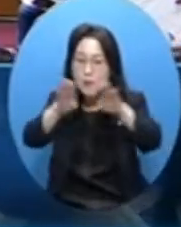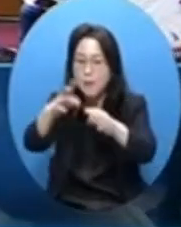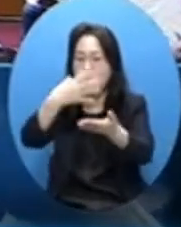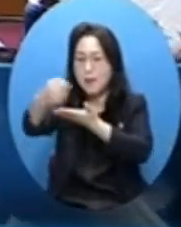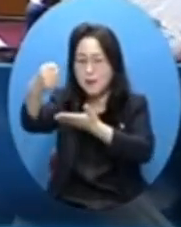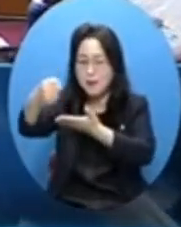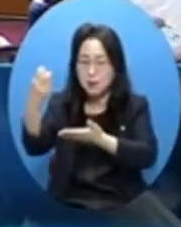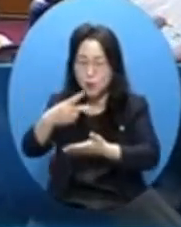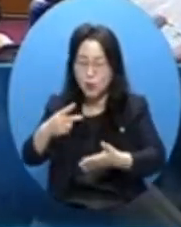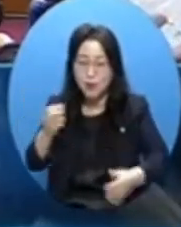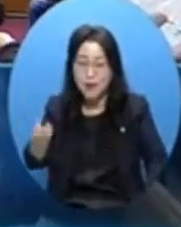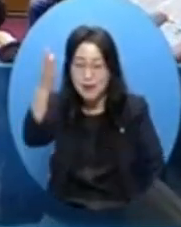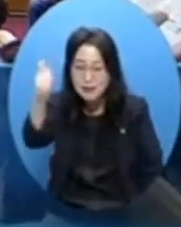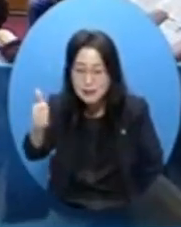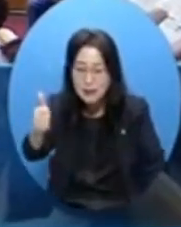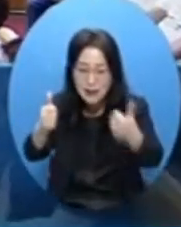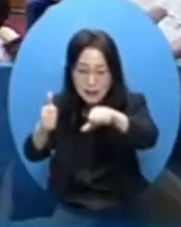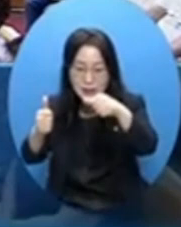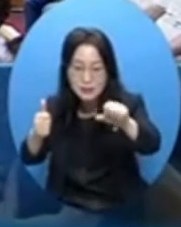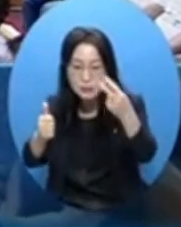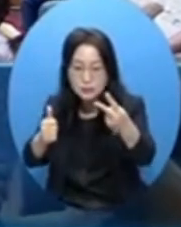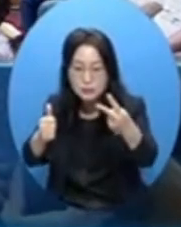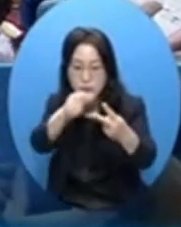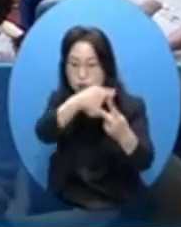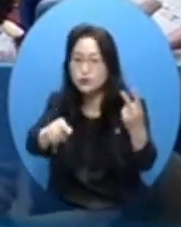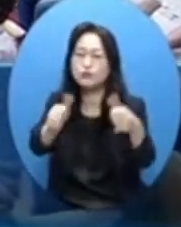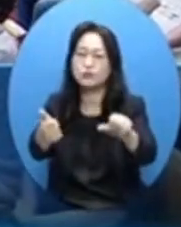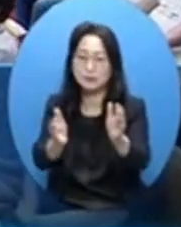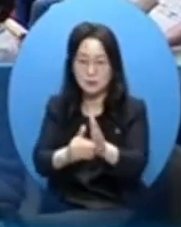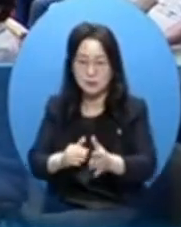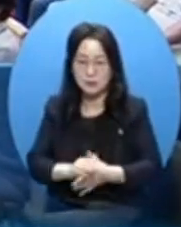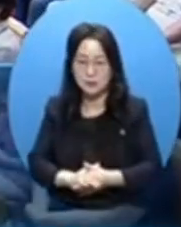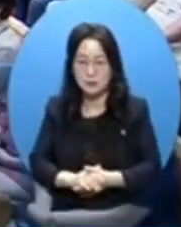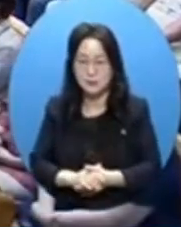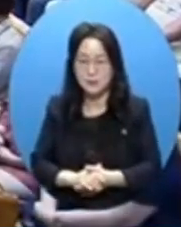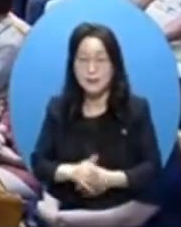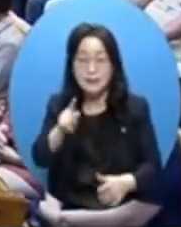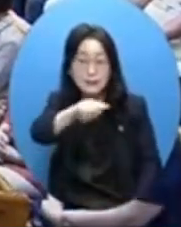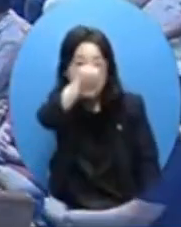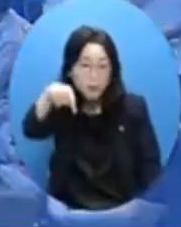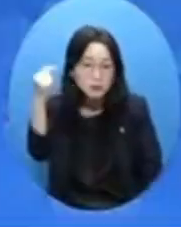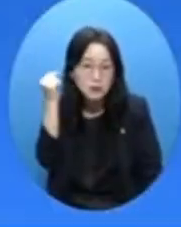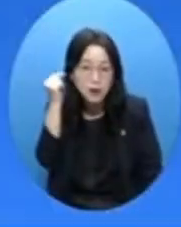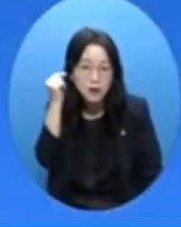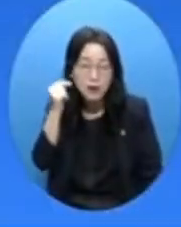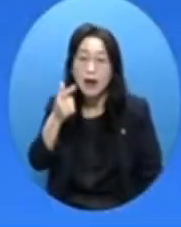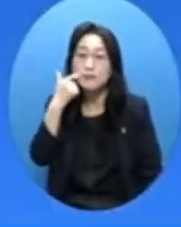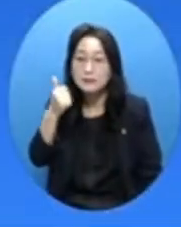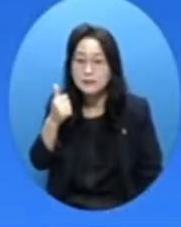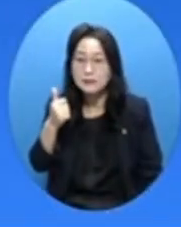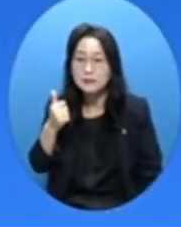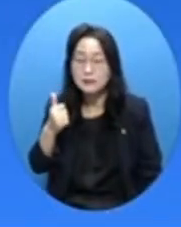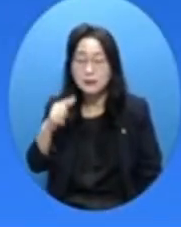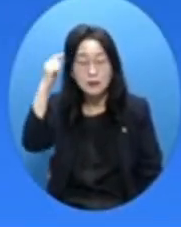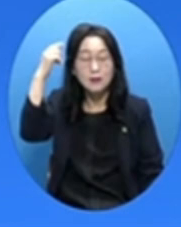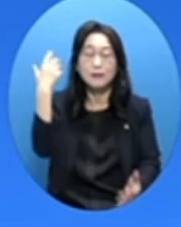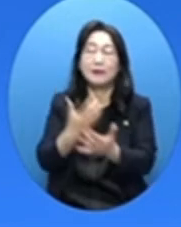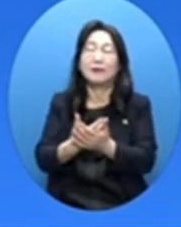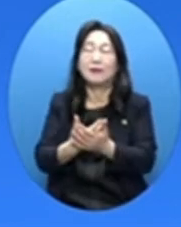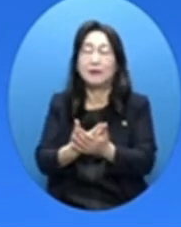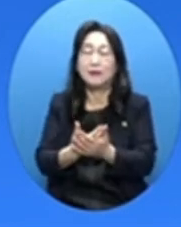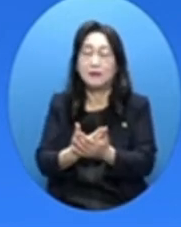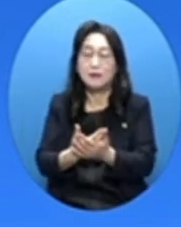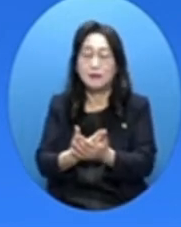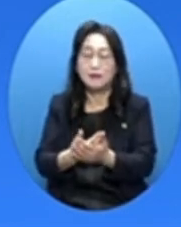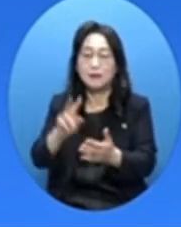아들 홉니와 비나 쓰는 죽임을 당하여 떠라 이 소식을 듣고 그 아버지가 충격을 받아서 l 2장에